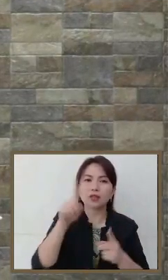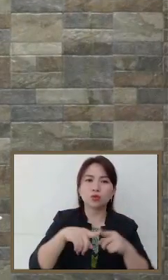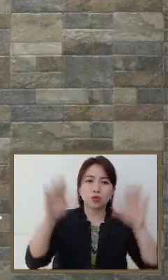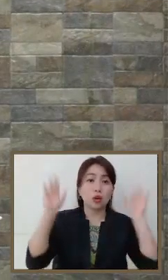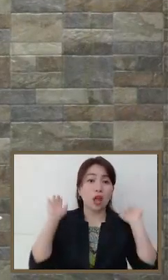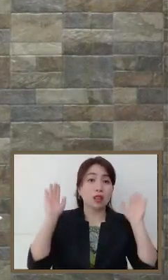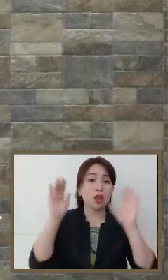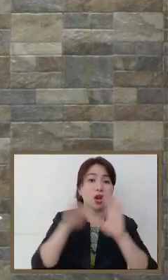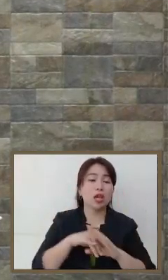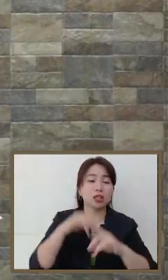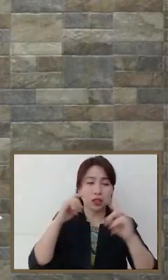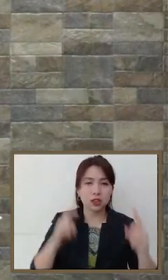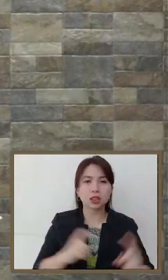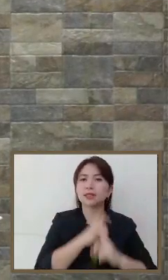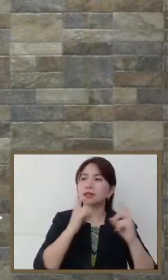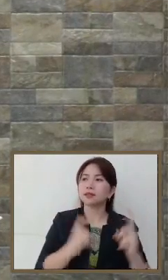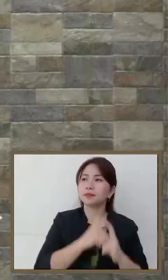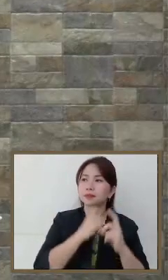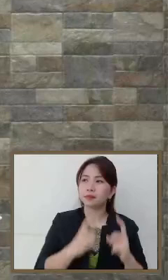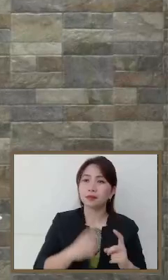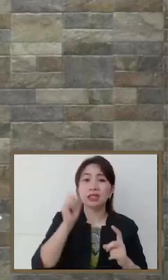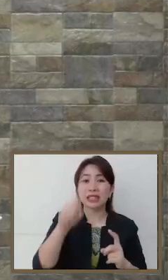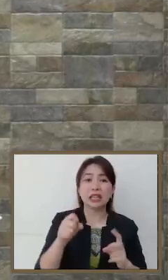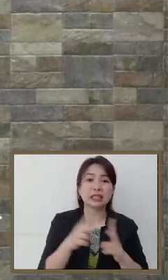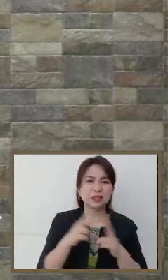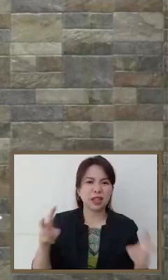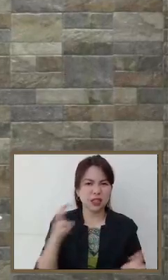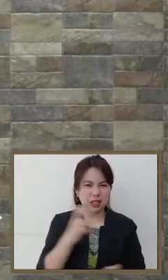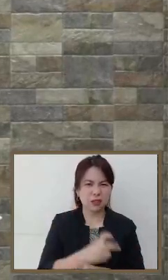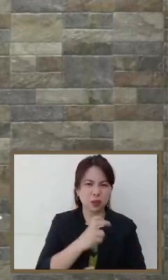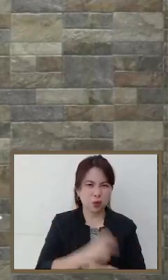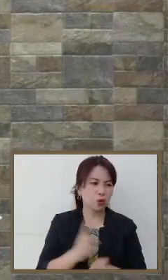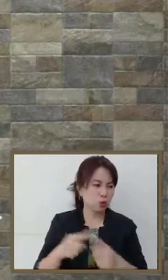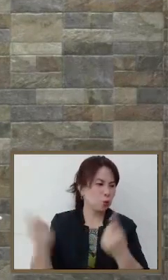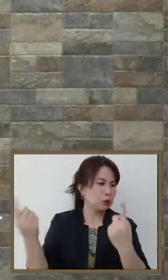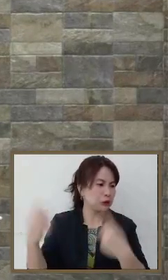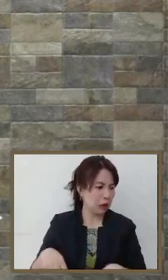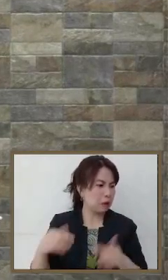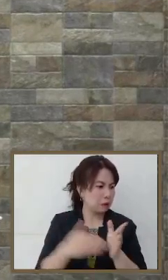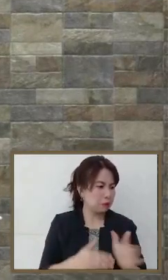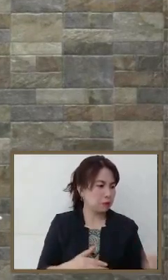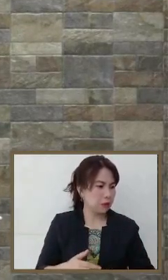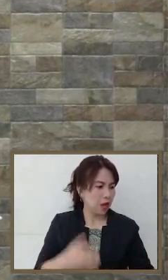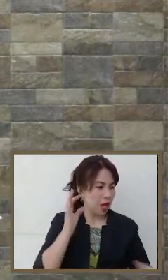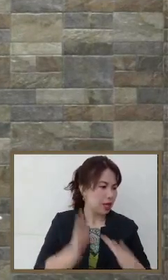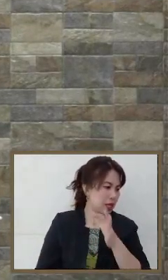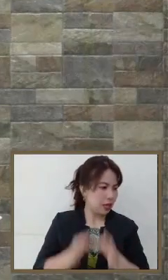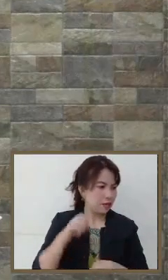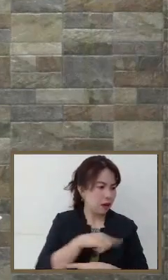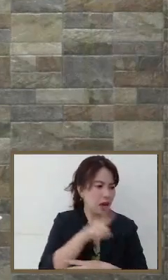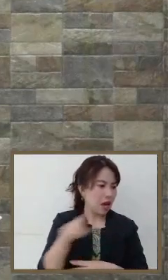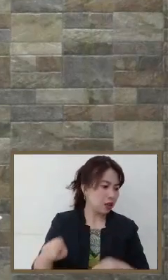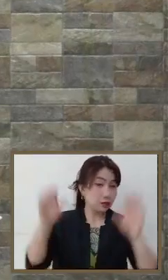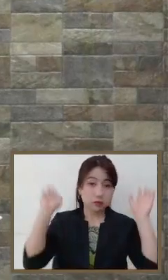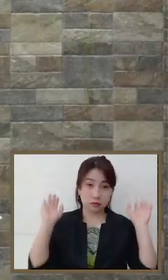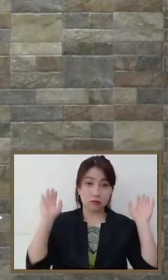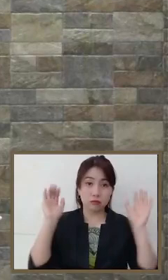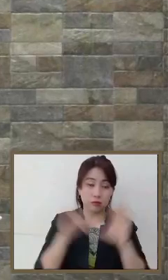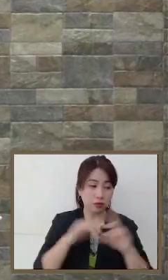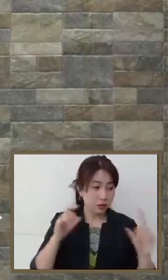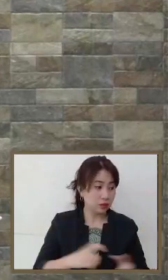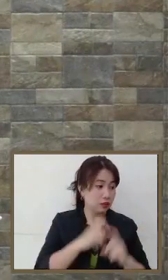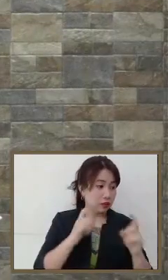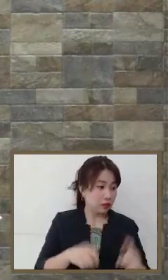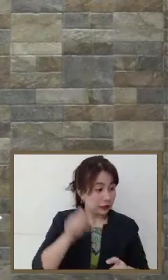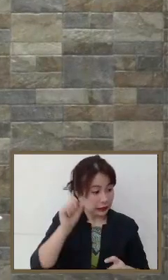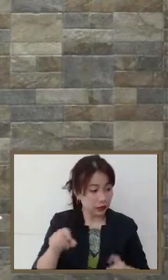kasalanan Alam niyo po mahirap makabalik Sa totoo lang pag nagging ka sa kasalanan mahirap maka recover